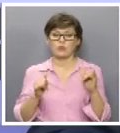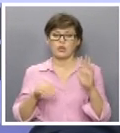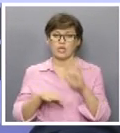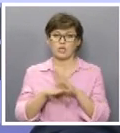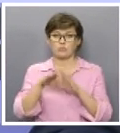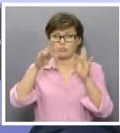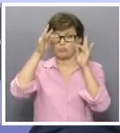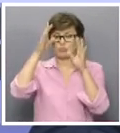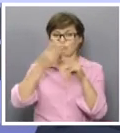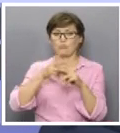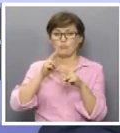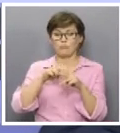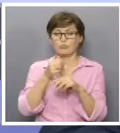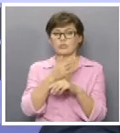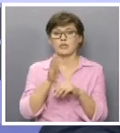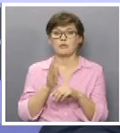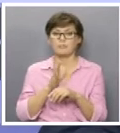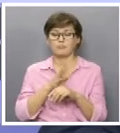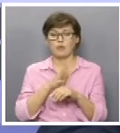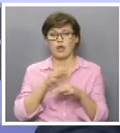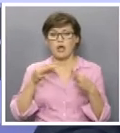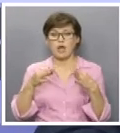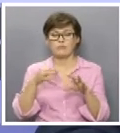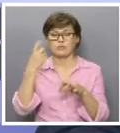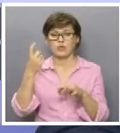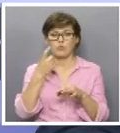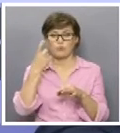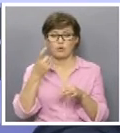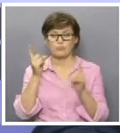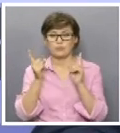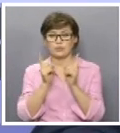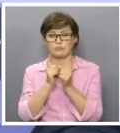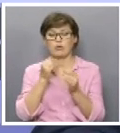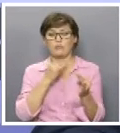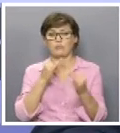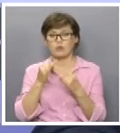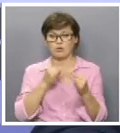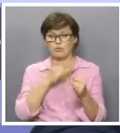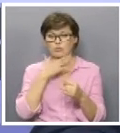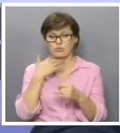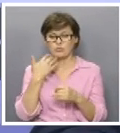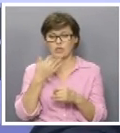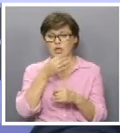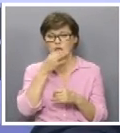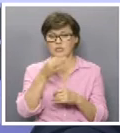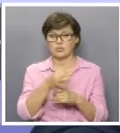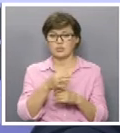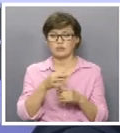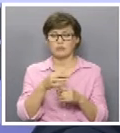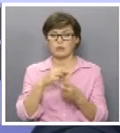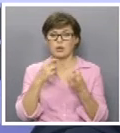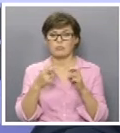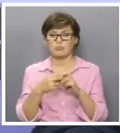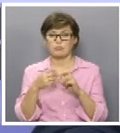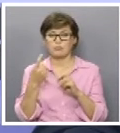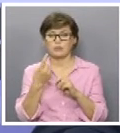Себебі бізде мынау автокөлік иелерімен кездесіп сұхбаттасқанымызда көбінесе айтатын